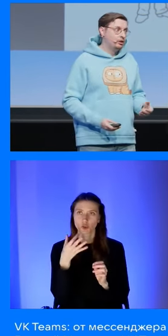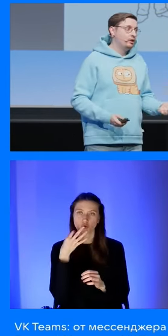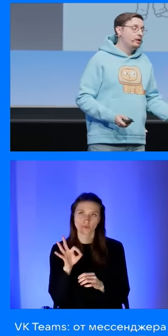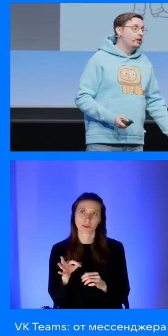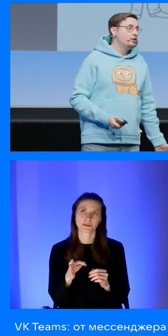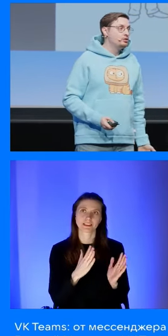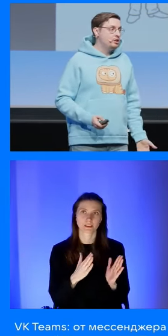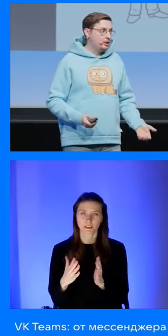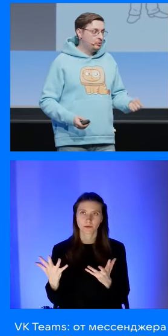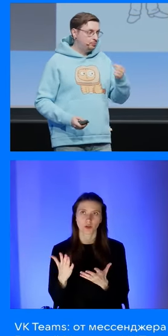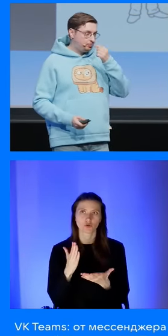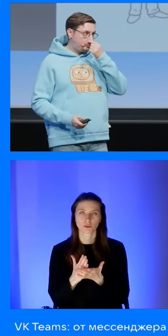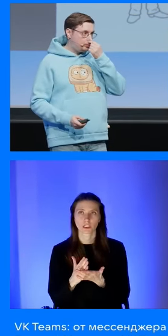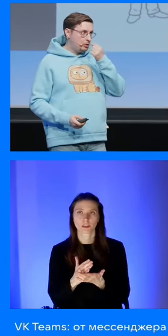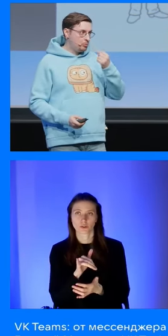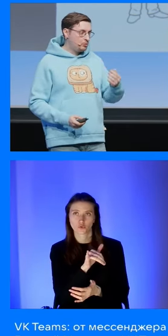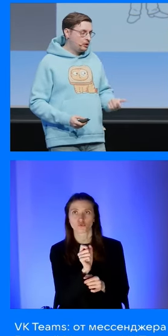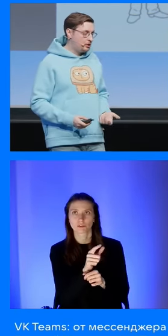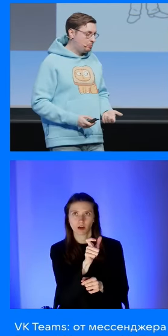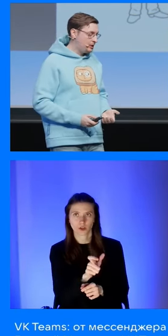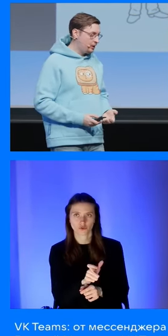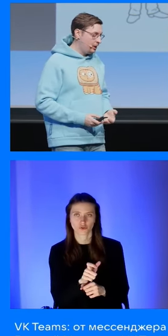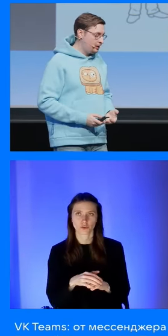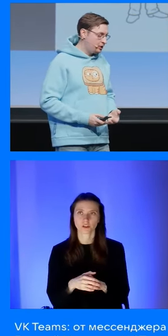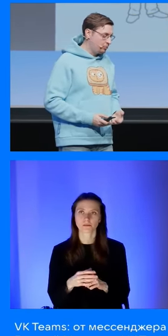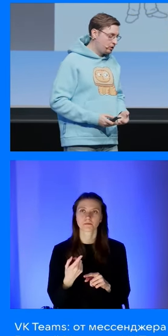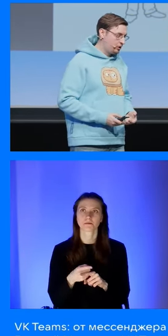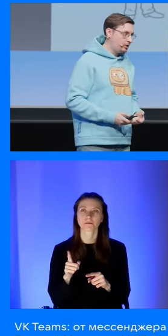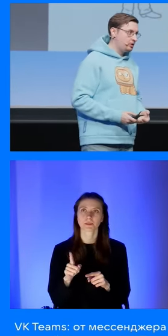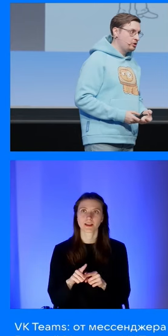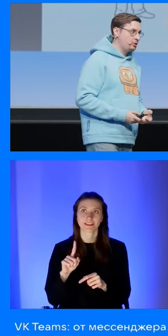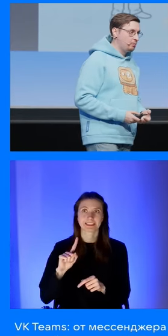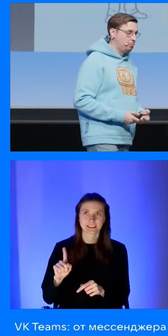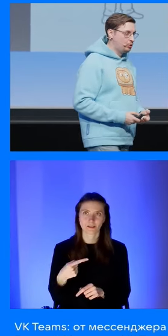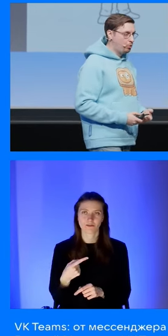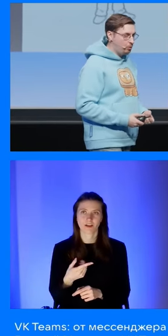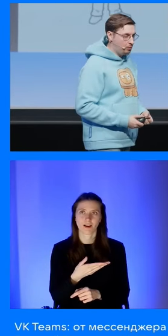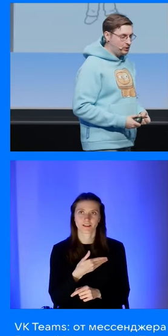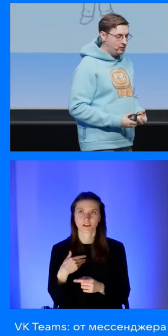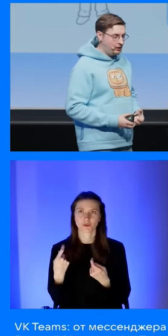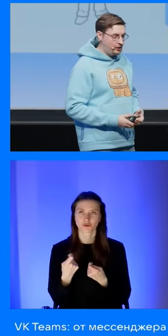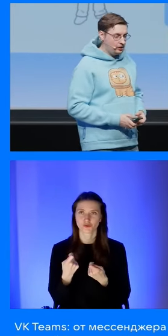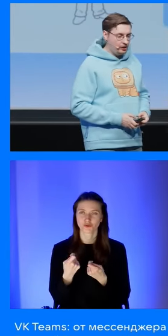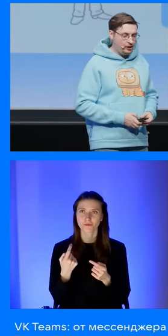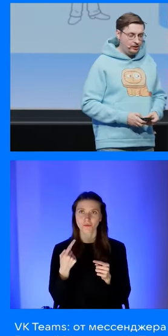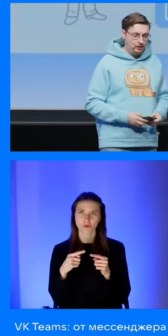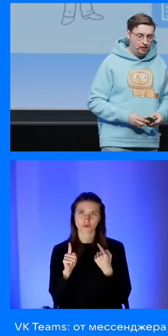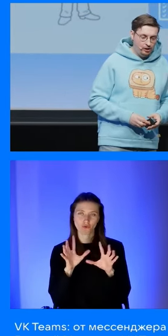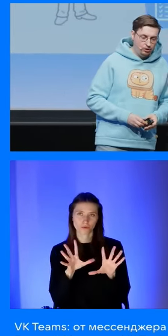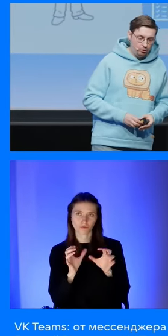заказчика. Это, в общем-то, заставляет нас немножко сегодня по-другому посмотреть